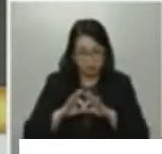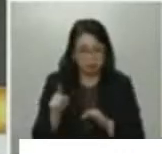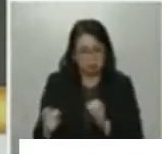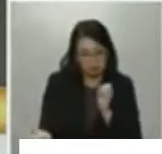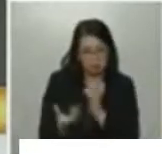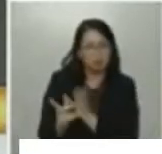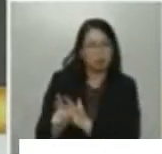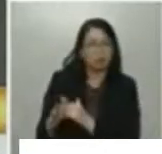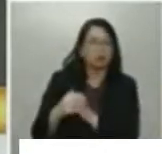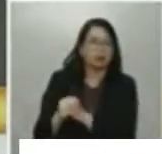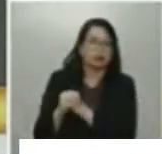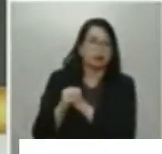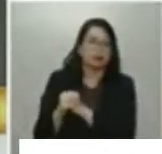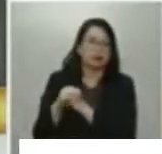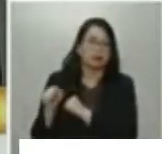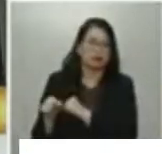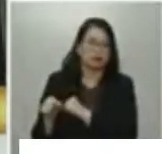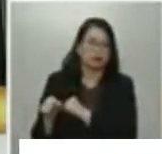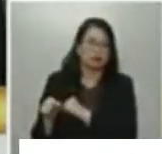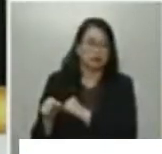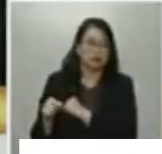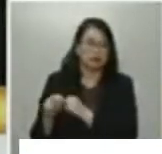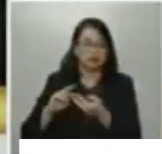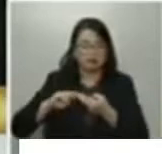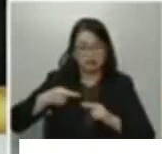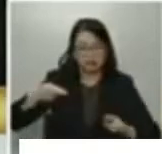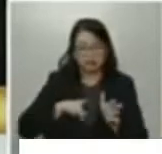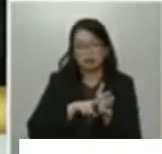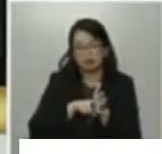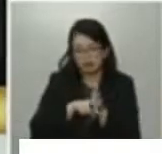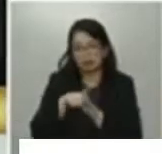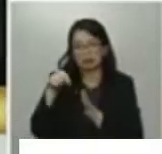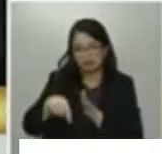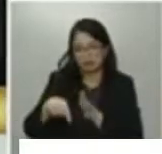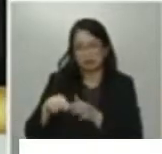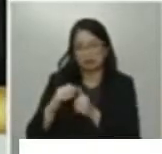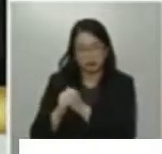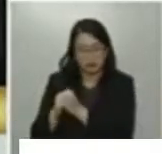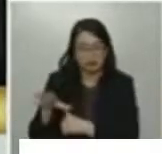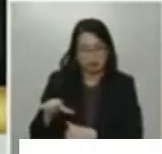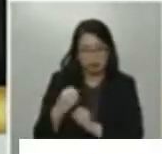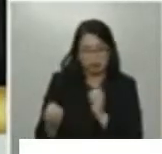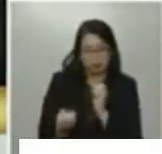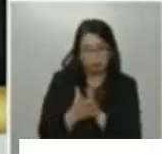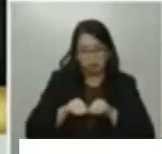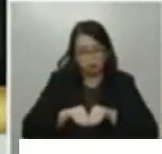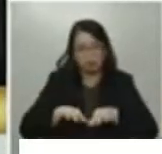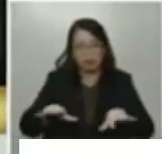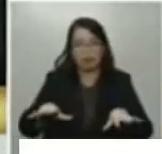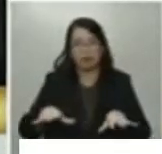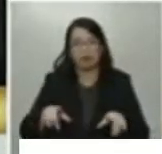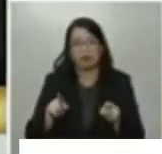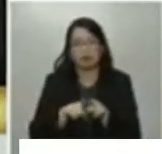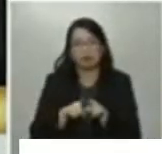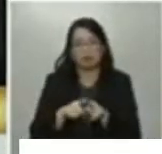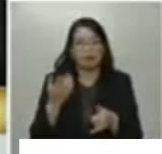ากเชื้อโคโรนาไวรัสตัวนี้นะครับซึ่งก็เป็นสายพันธุ์เดียวกันกับ